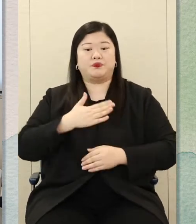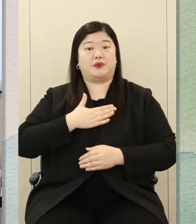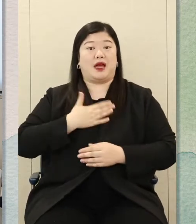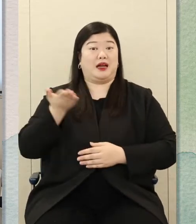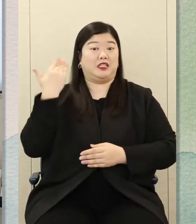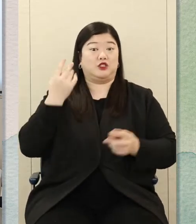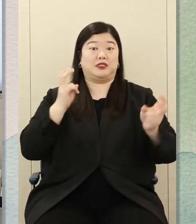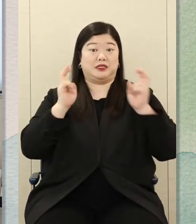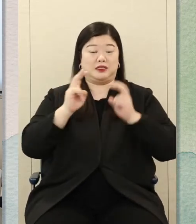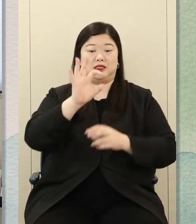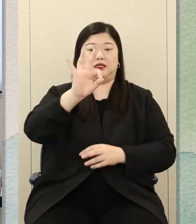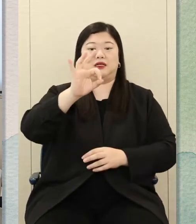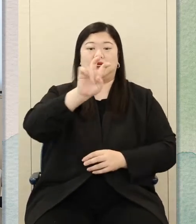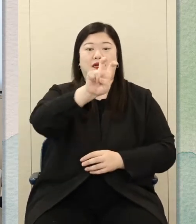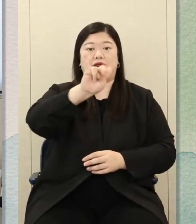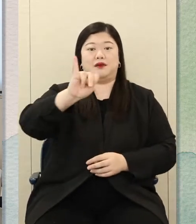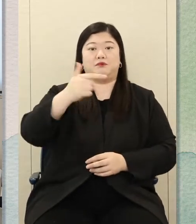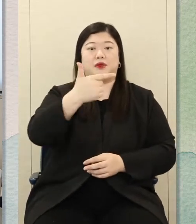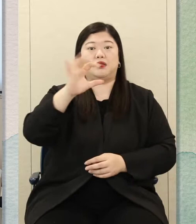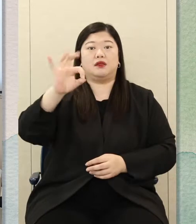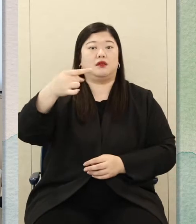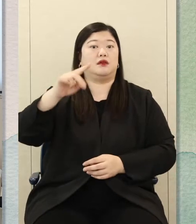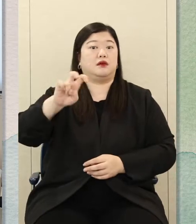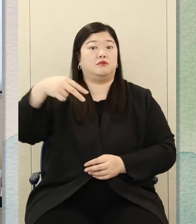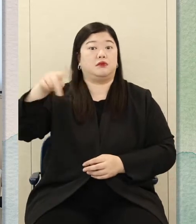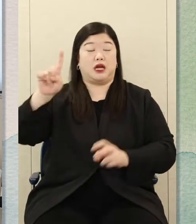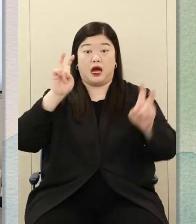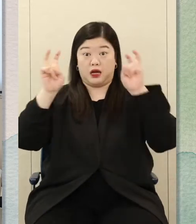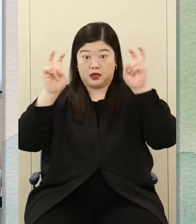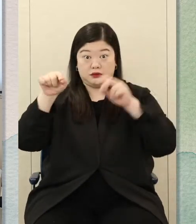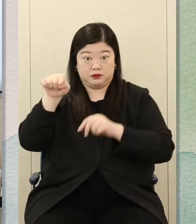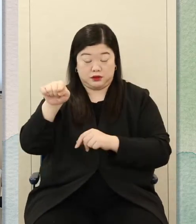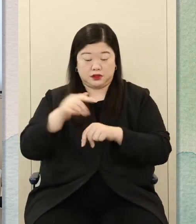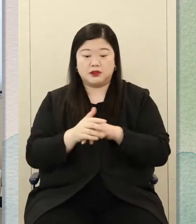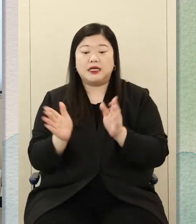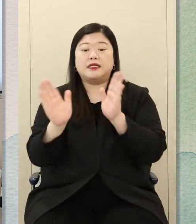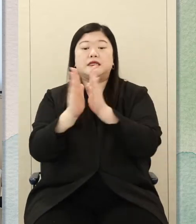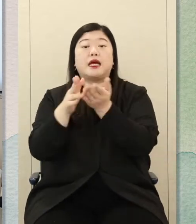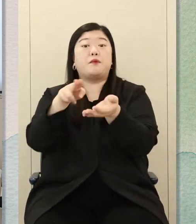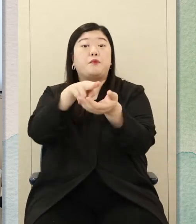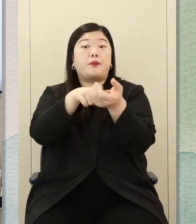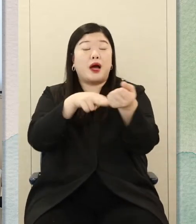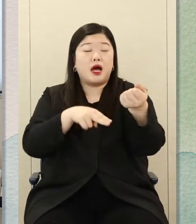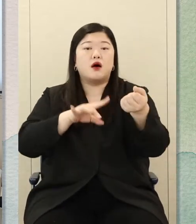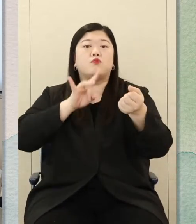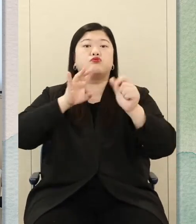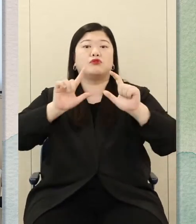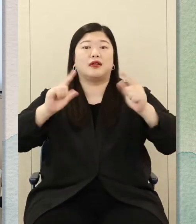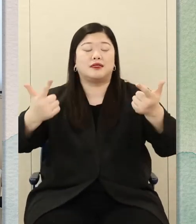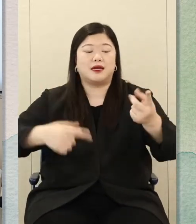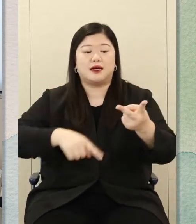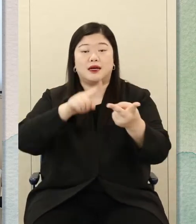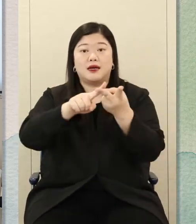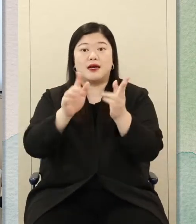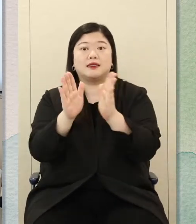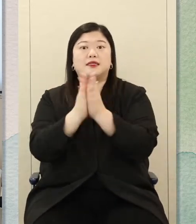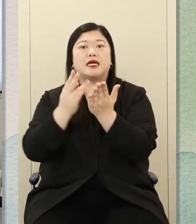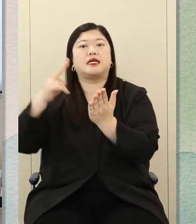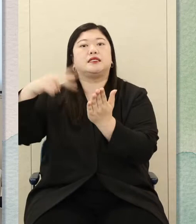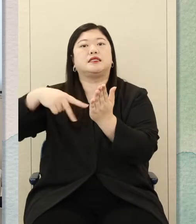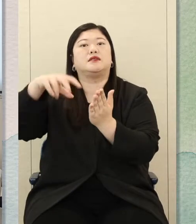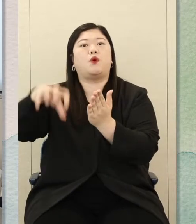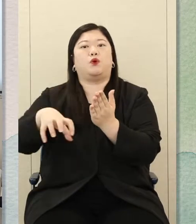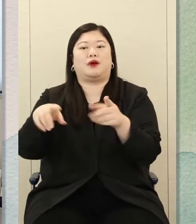같은 북클럽을 운영한다든가 내지는 독자들한테 직접 D2C라고 해가지고요. 직접 판매하는 직접 판매 모델을